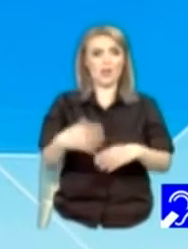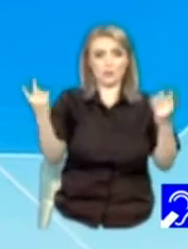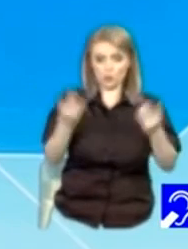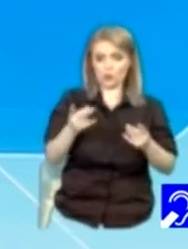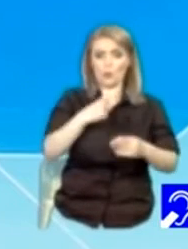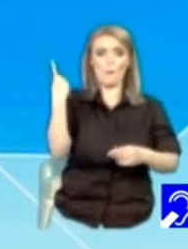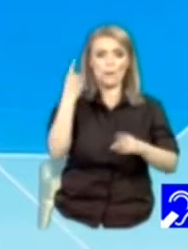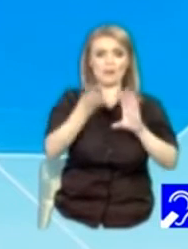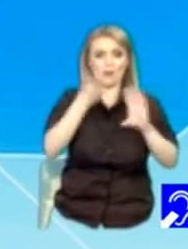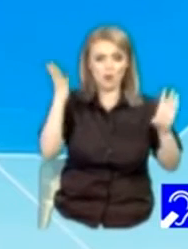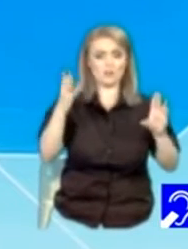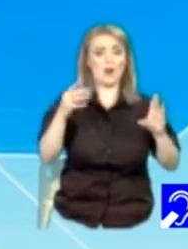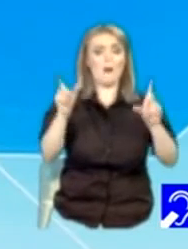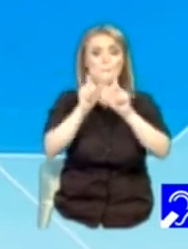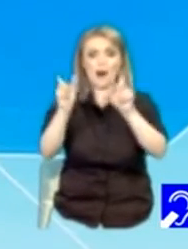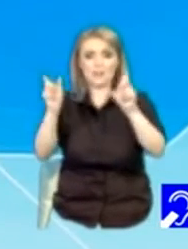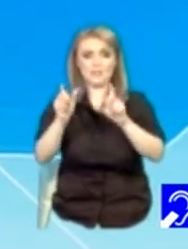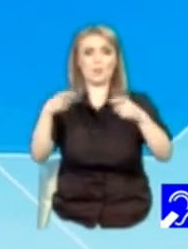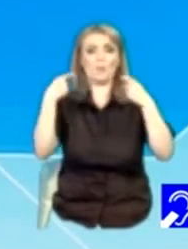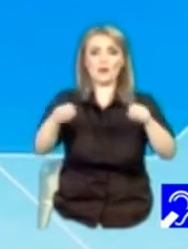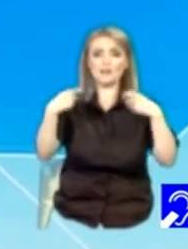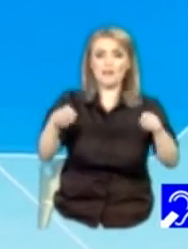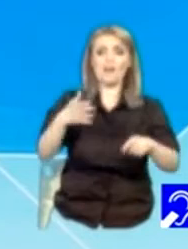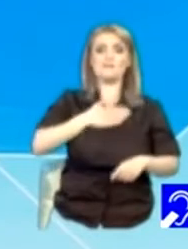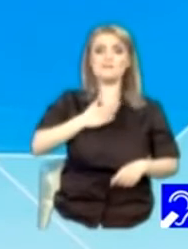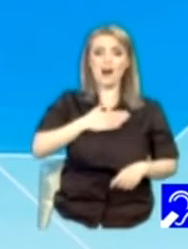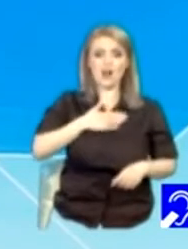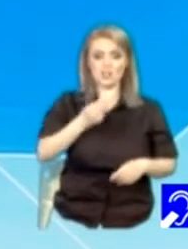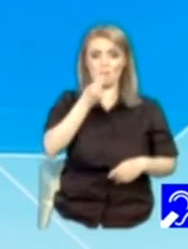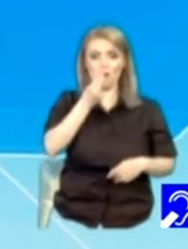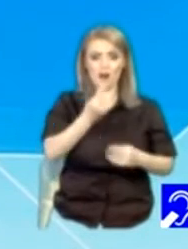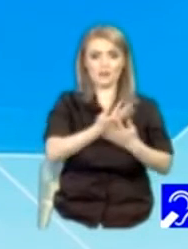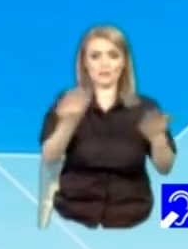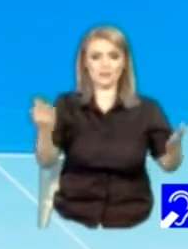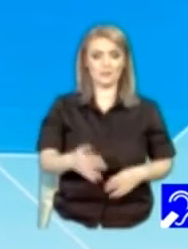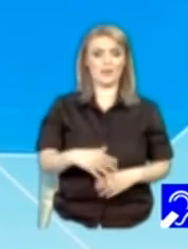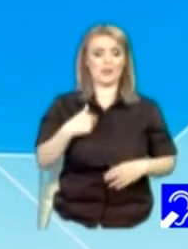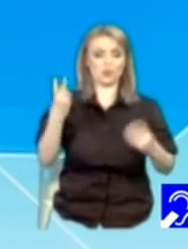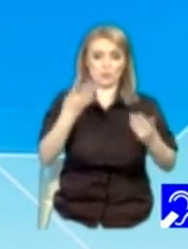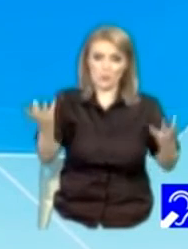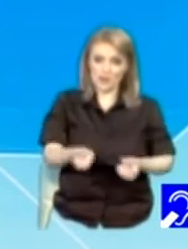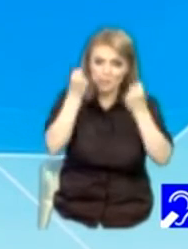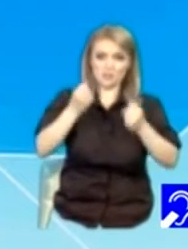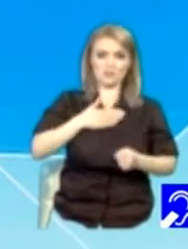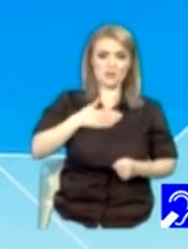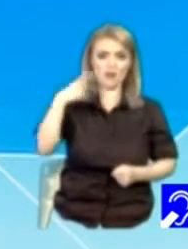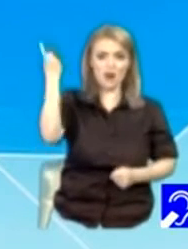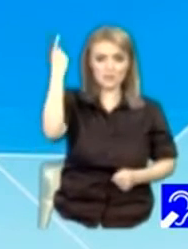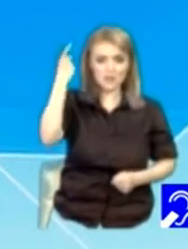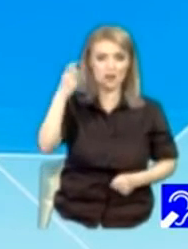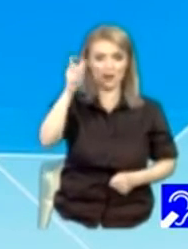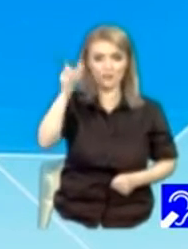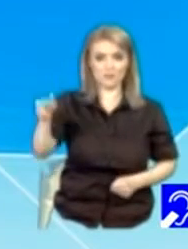ajungă pe raft produsul nostru. Este un produs de calitate, iar producătorul nostru trebuie susținut. Avem un program